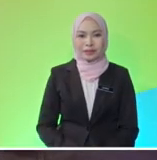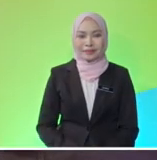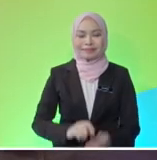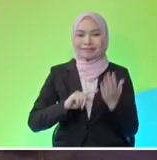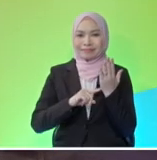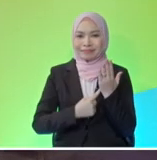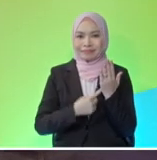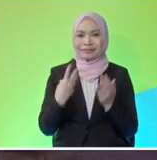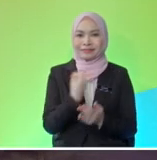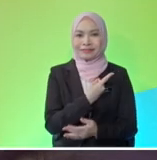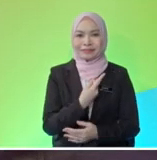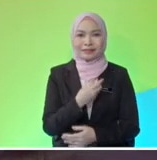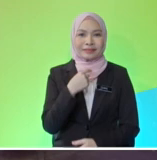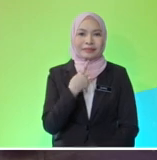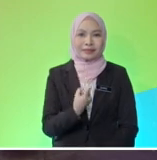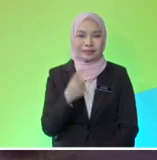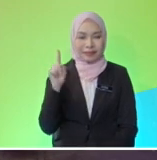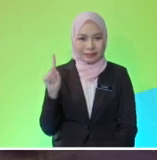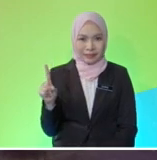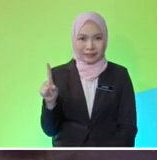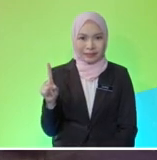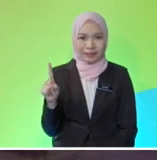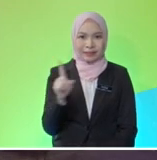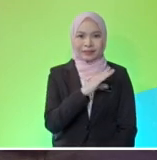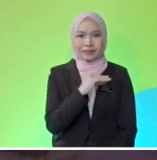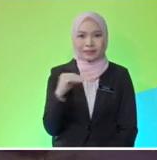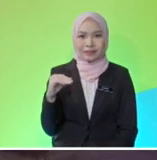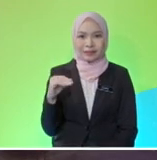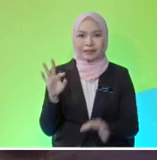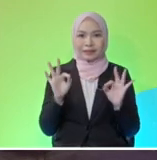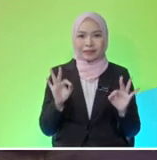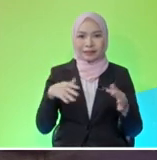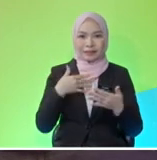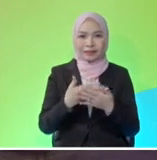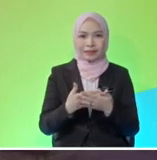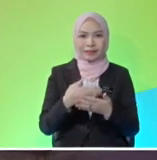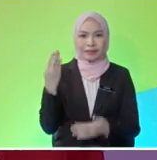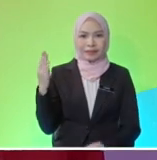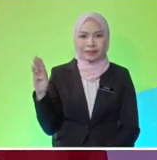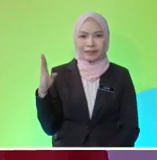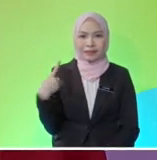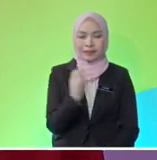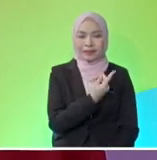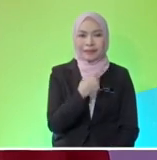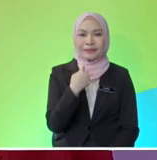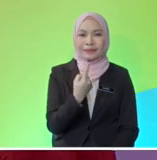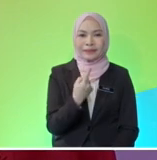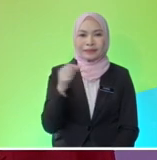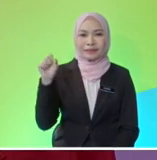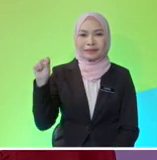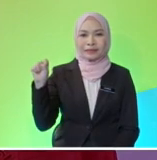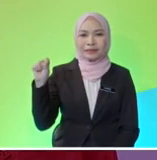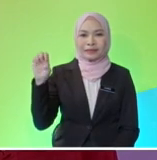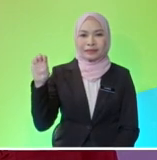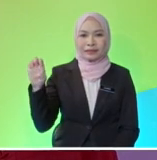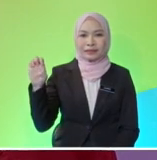1. Tapi bila sampai je dekat bahagian belas, 11. Kita sebut 2. Tapi bila sampai bahagian 11,